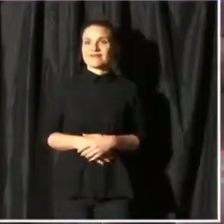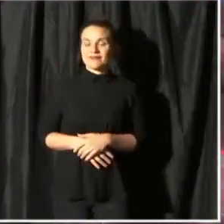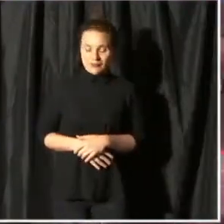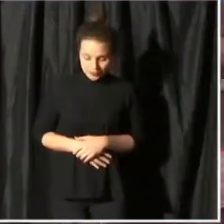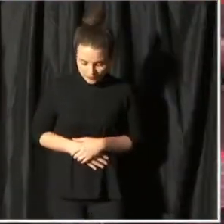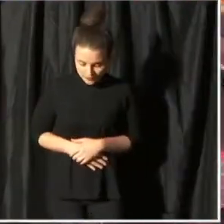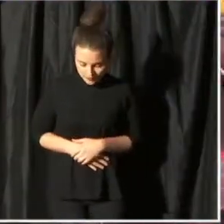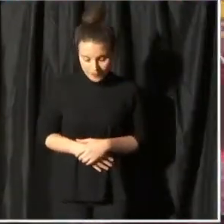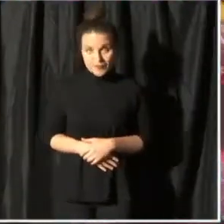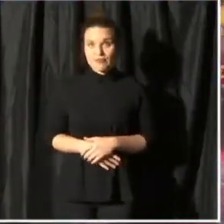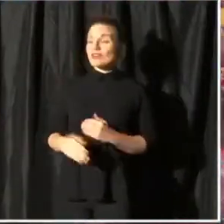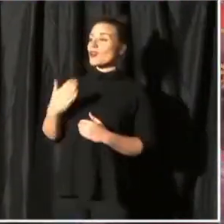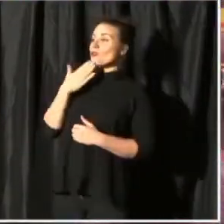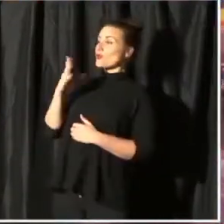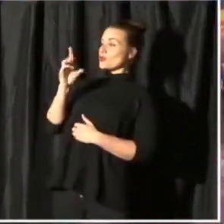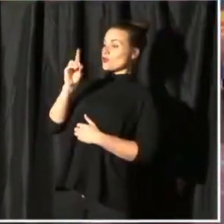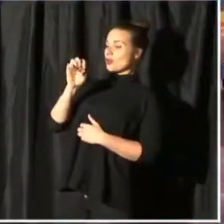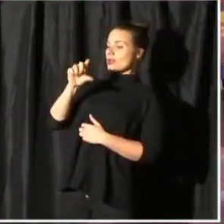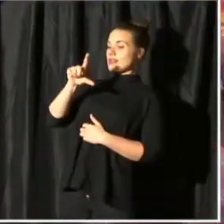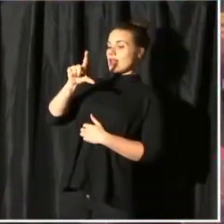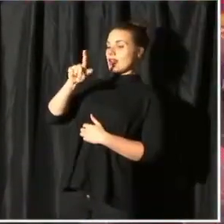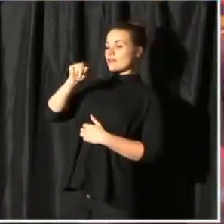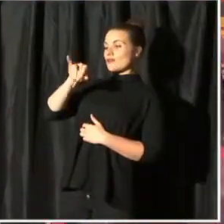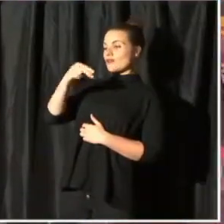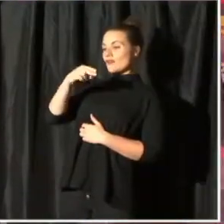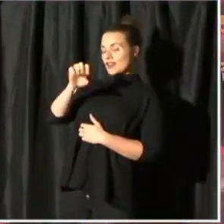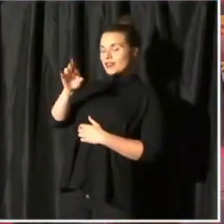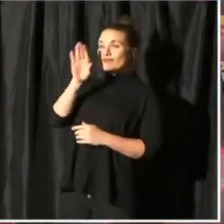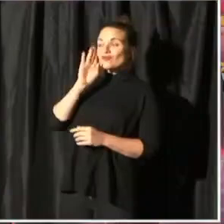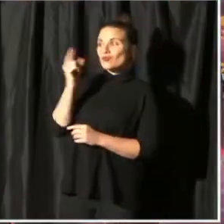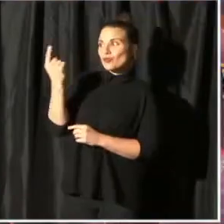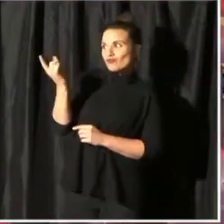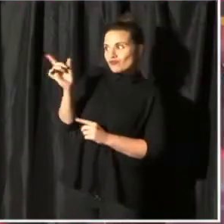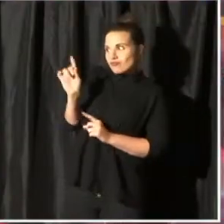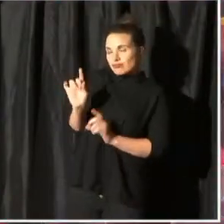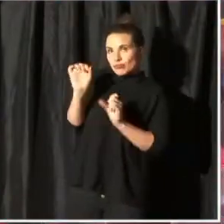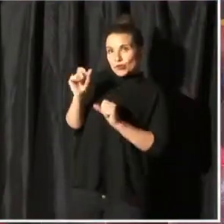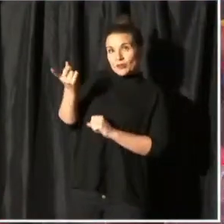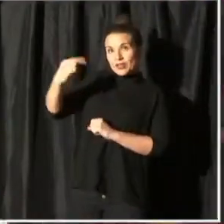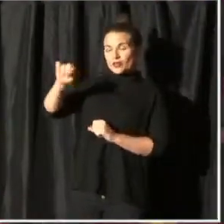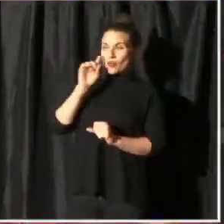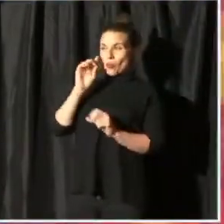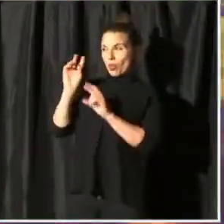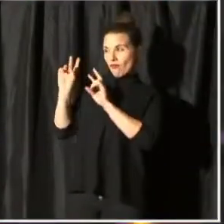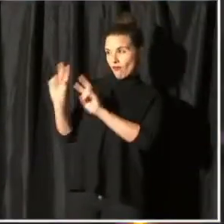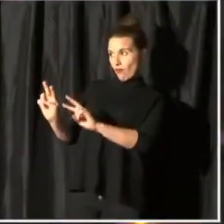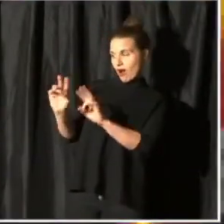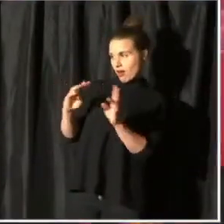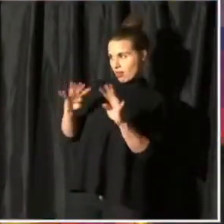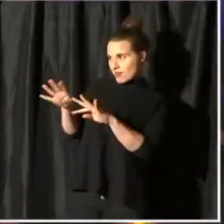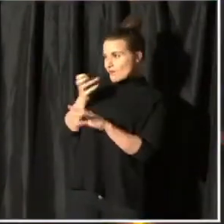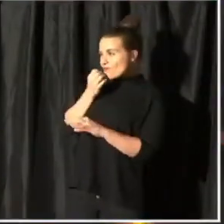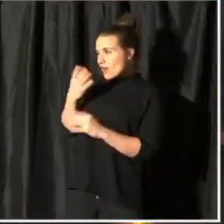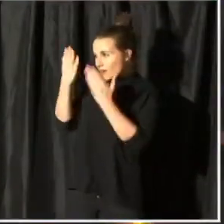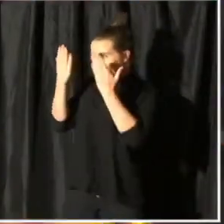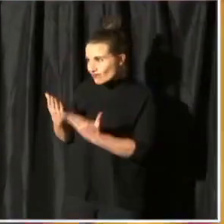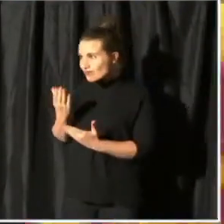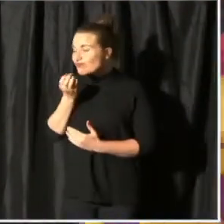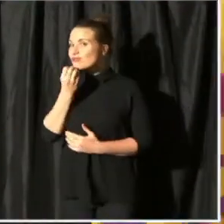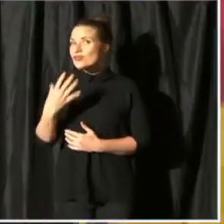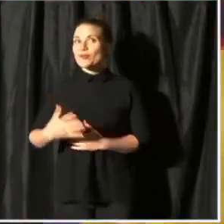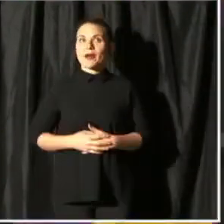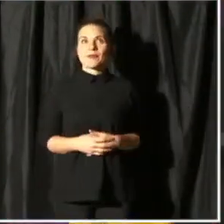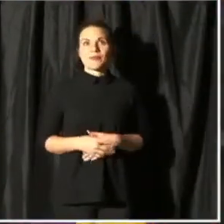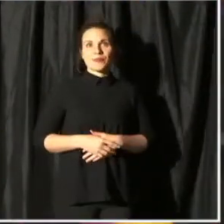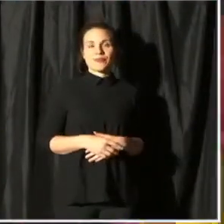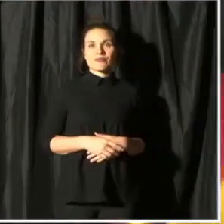bonjour delphine notre approche toi voilà que tout le monde te vois bien super alors aujourd'hui en france on